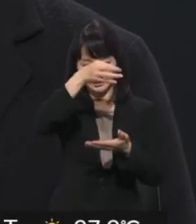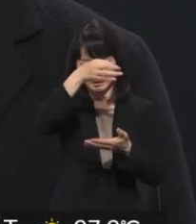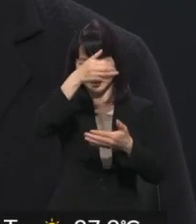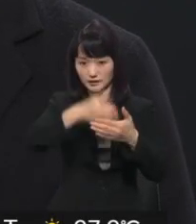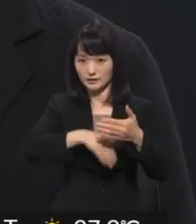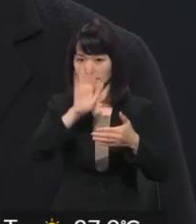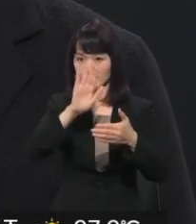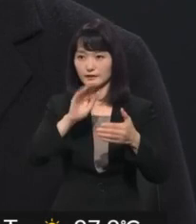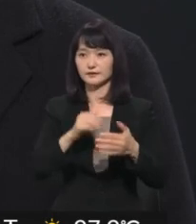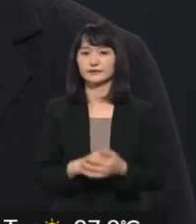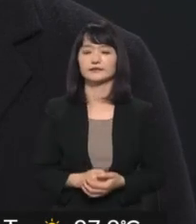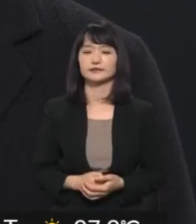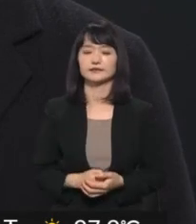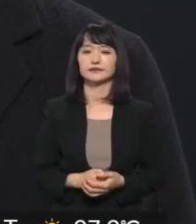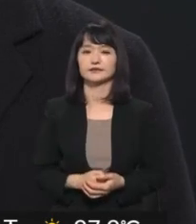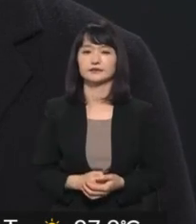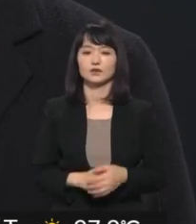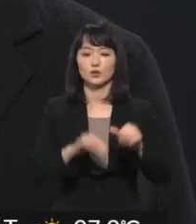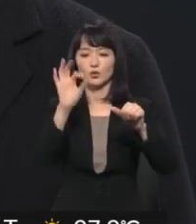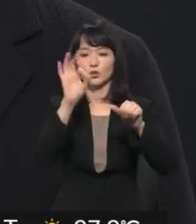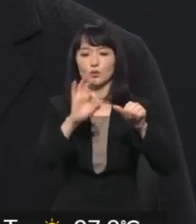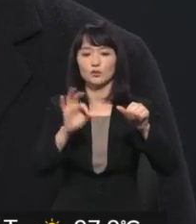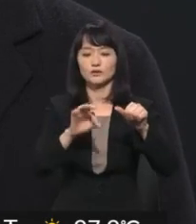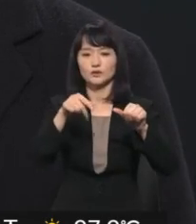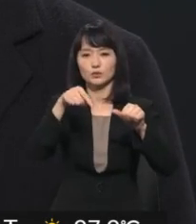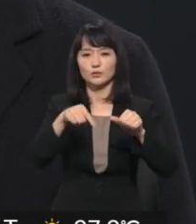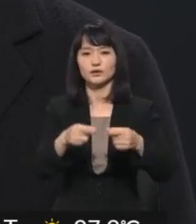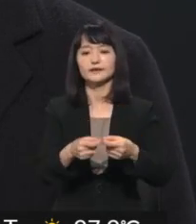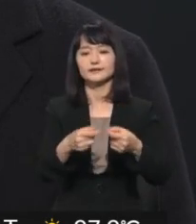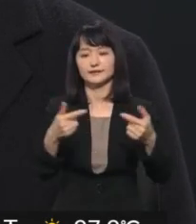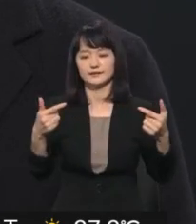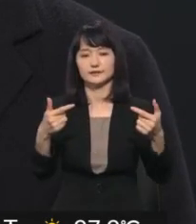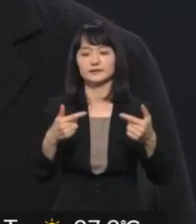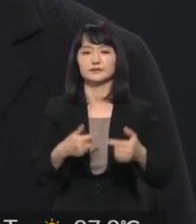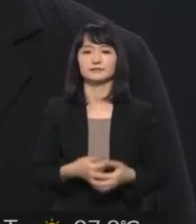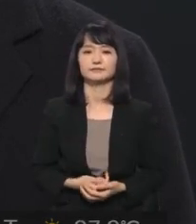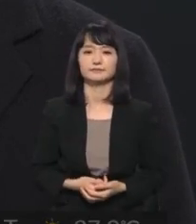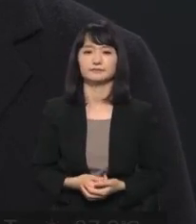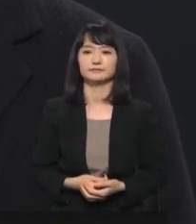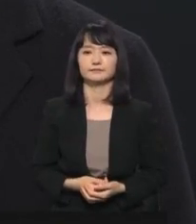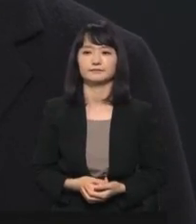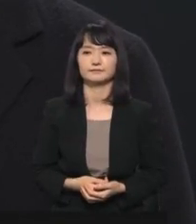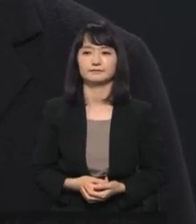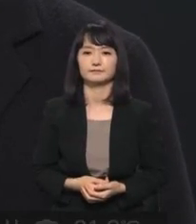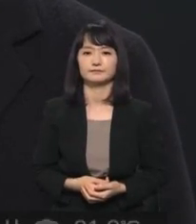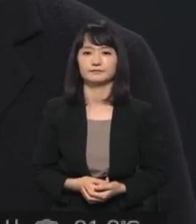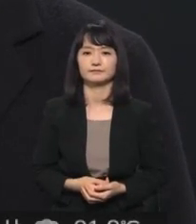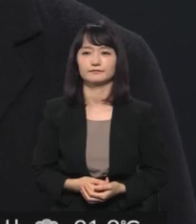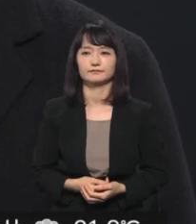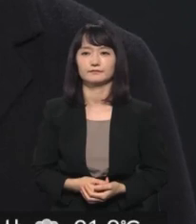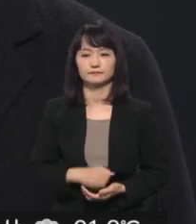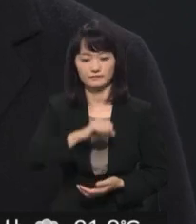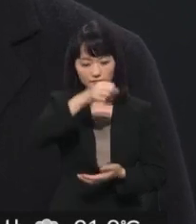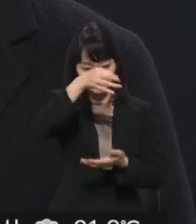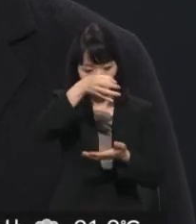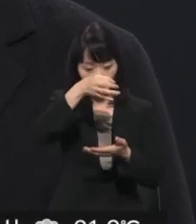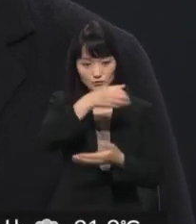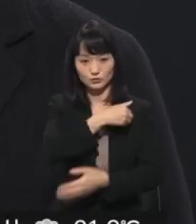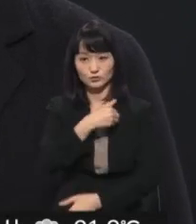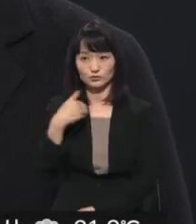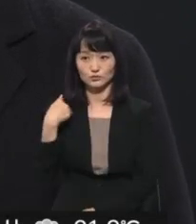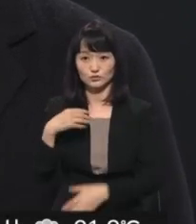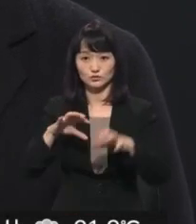증가폭이 줄었다 라고 말씀하실 수 있는데 또 정확한 표현 있어야 될거 같구요 그가 저희도 예산이 출 하고 국가 부채 상황이 안